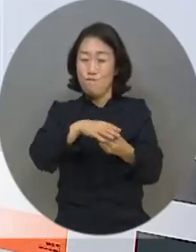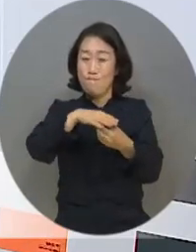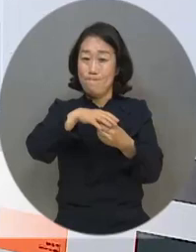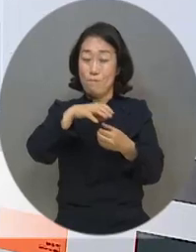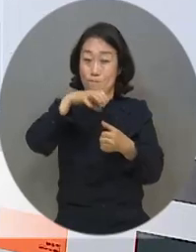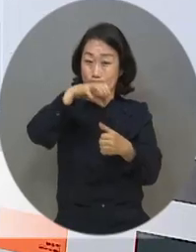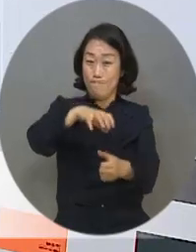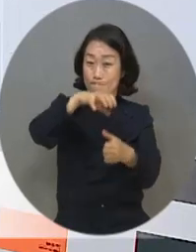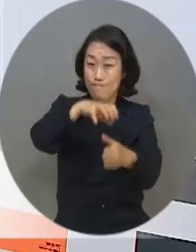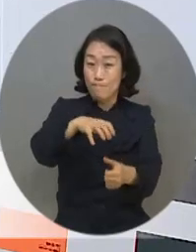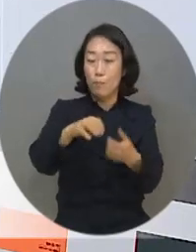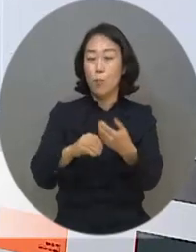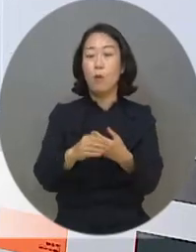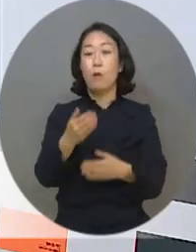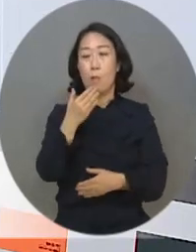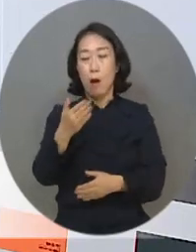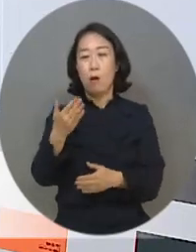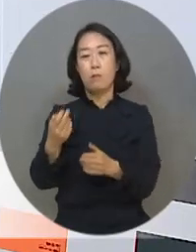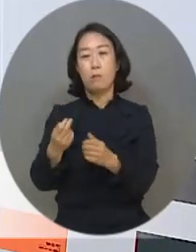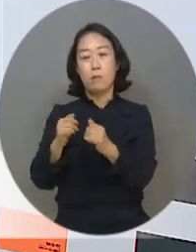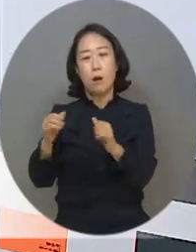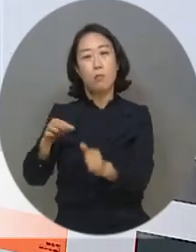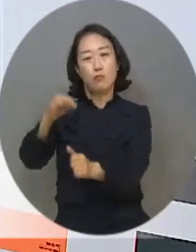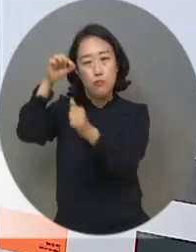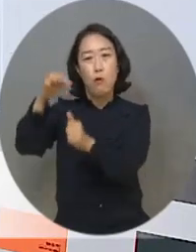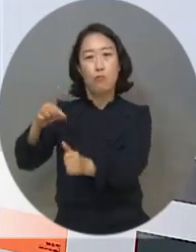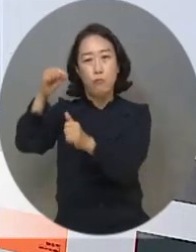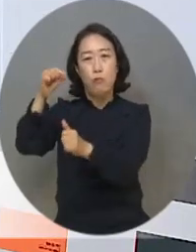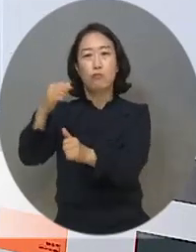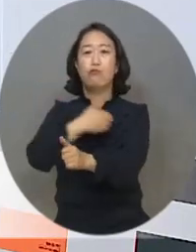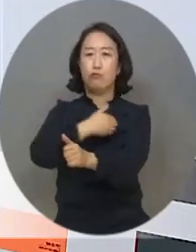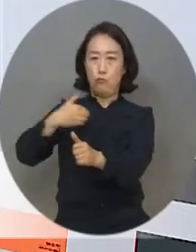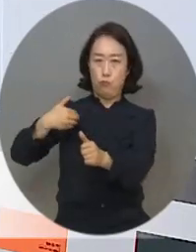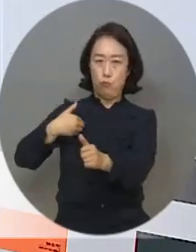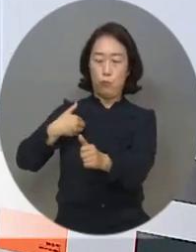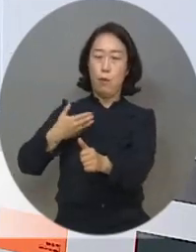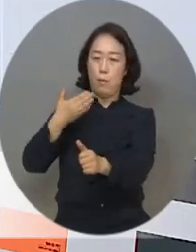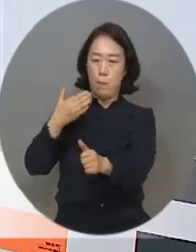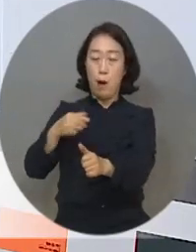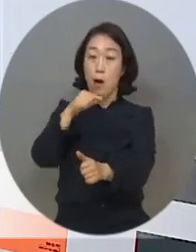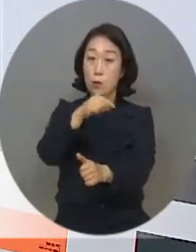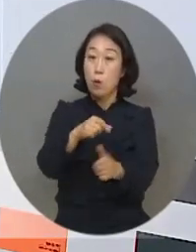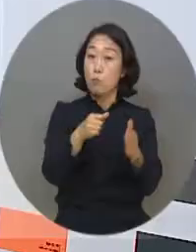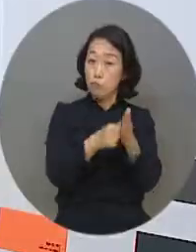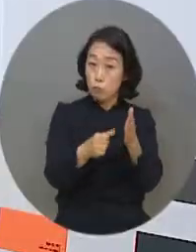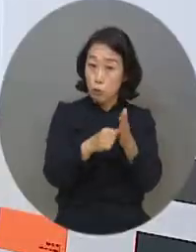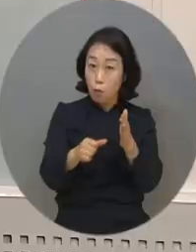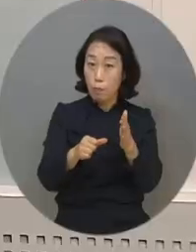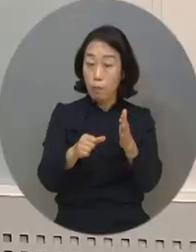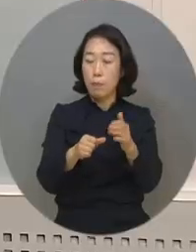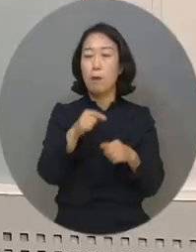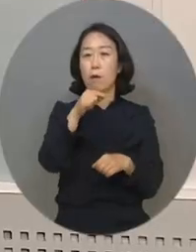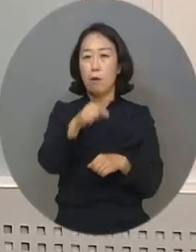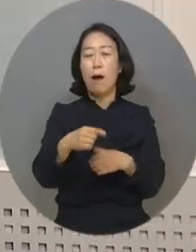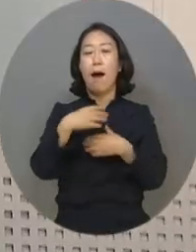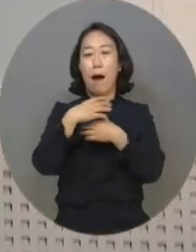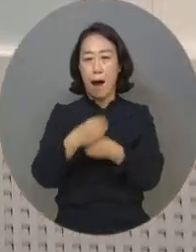타임을 길게 해 가지고 사람을 구출할 수 있는 그런 어떤 소재를 씀으로써 더욱 더 안전하고